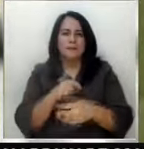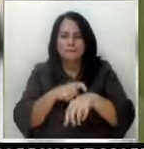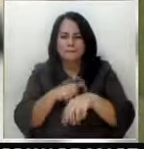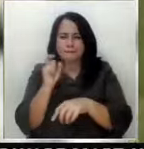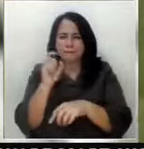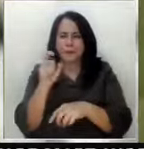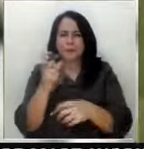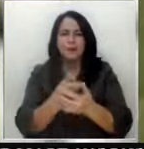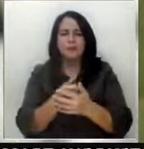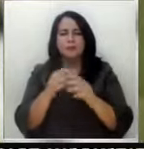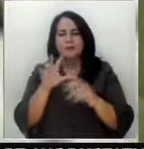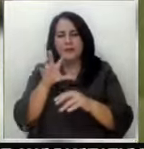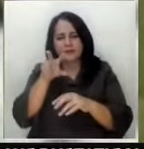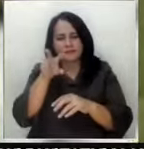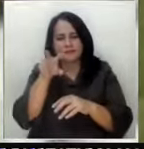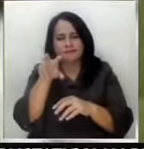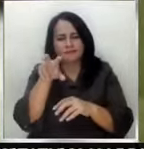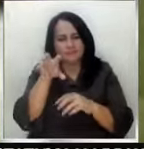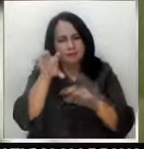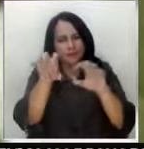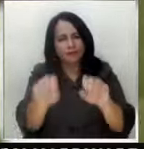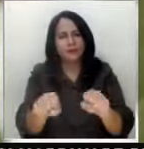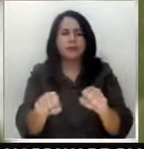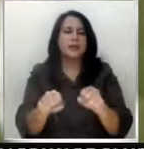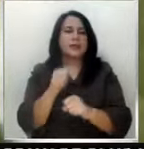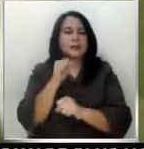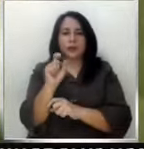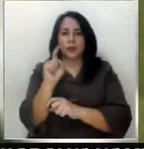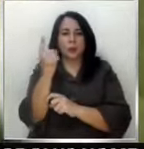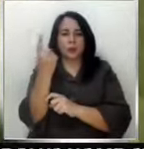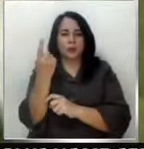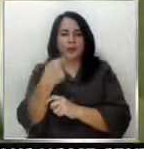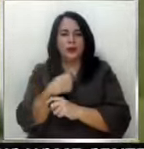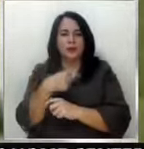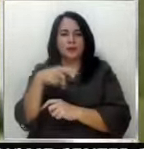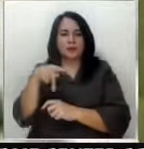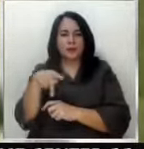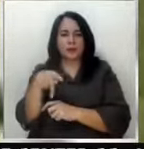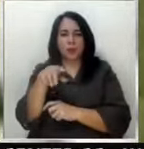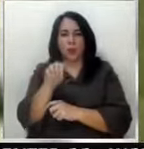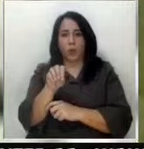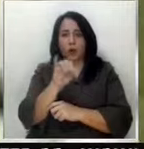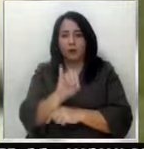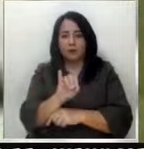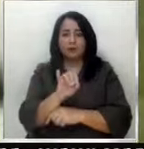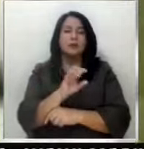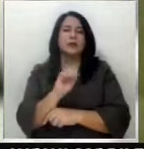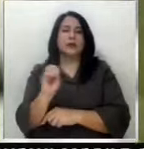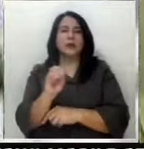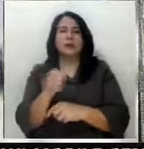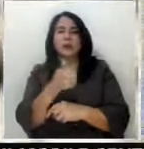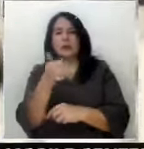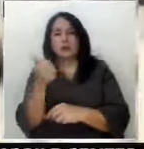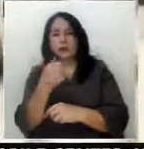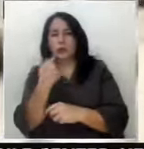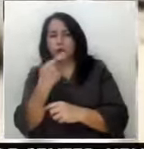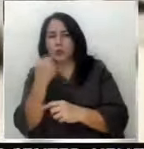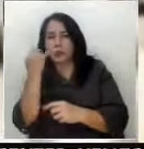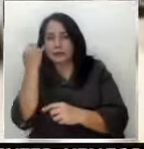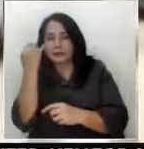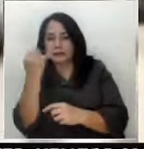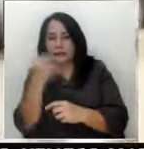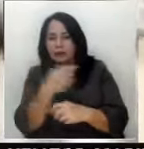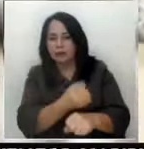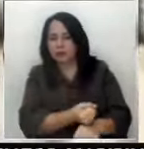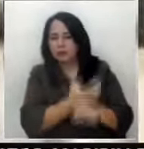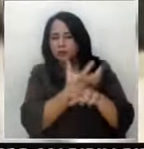matuntun na nila. Hindi lamang ang mga persons of interest at kung sino pa na sa periphery na may kinalaman dito. Tinaas na